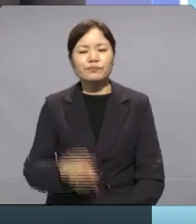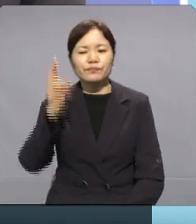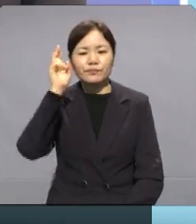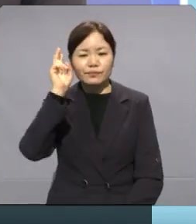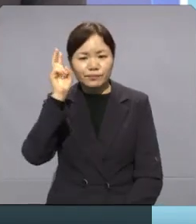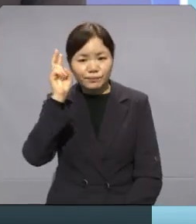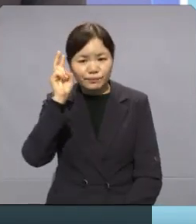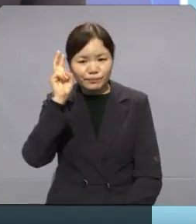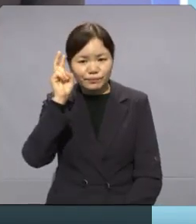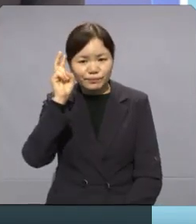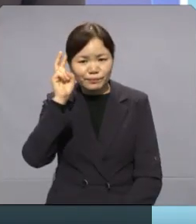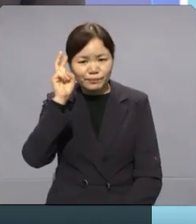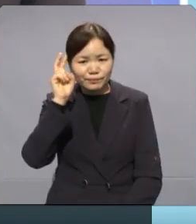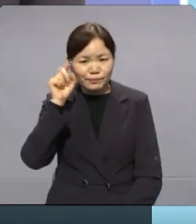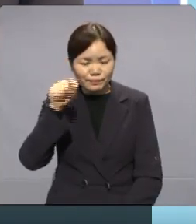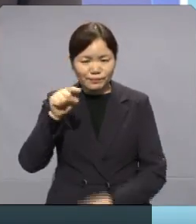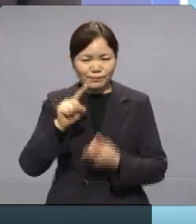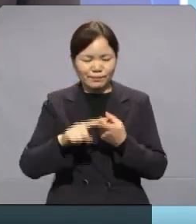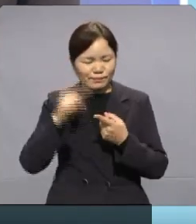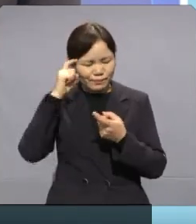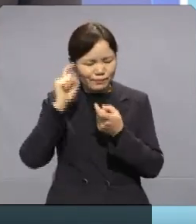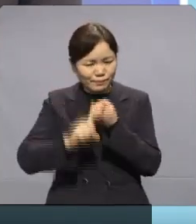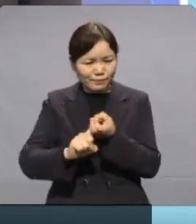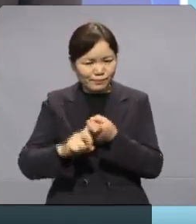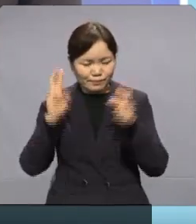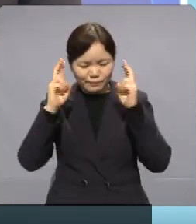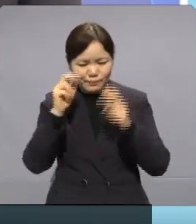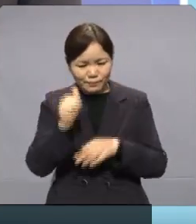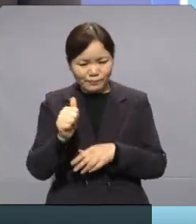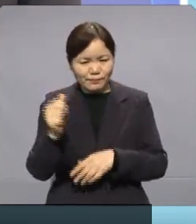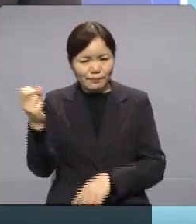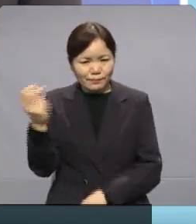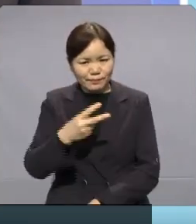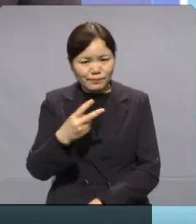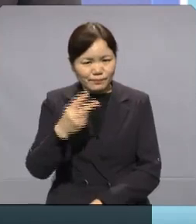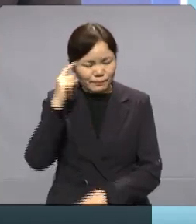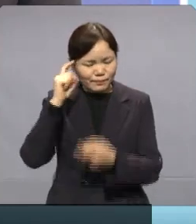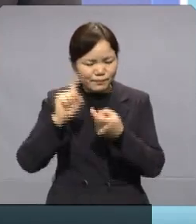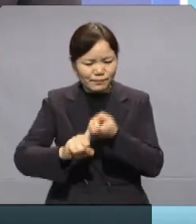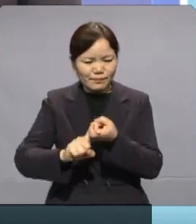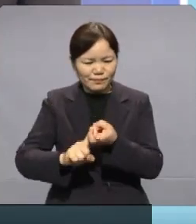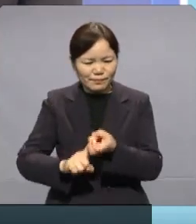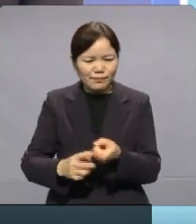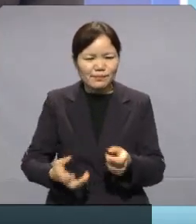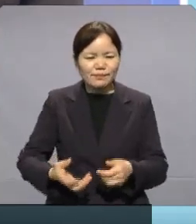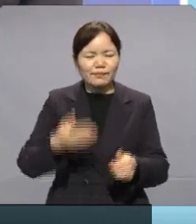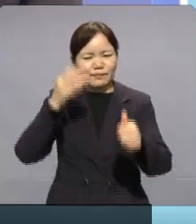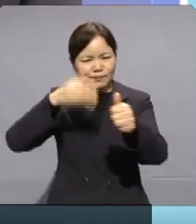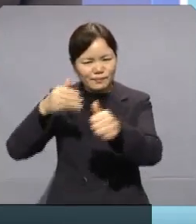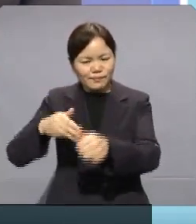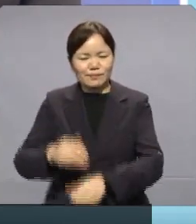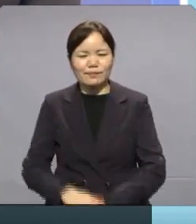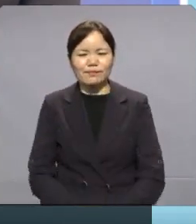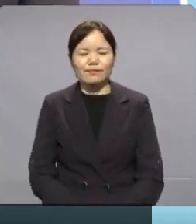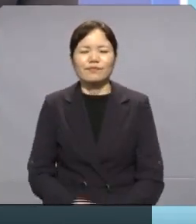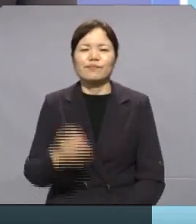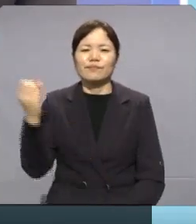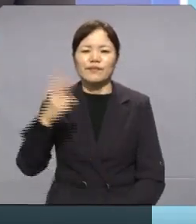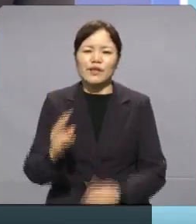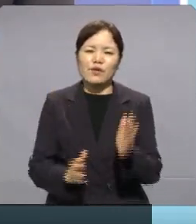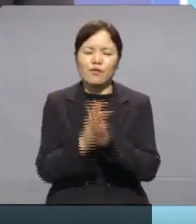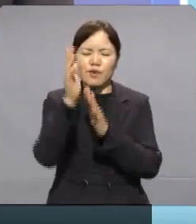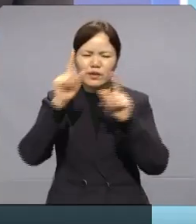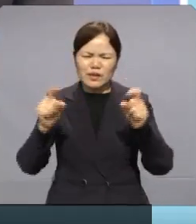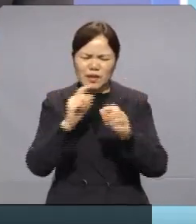혹시 이 부분에 관심 있는 사장님들 다시 한번 가정 가져주시고요. 또 하나 화성은